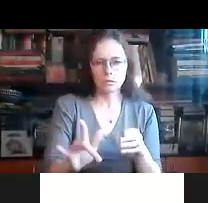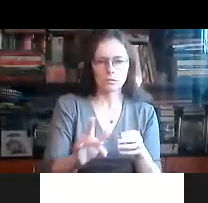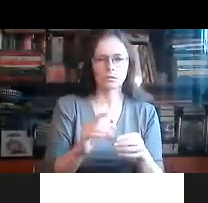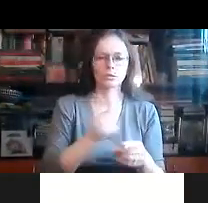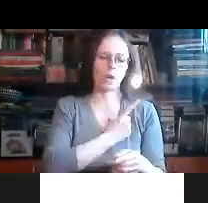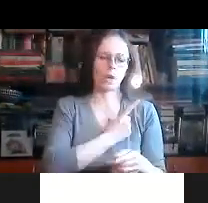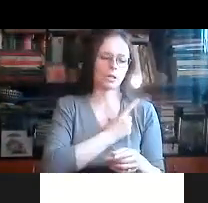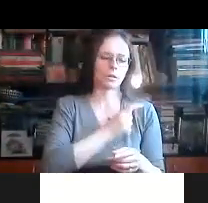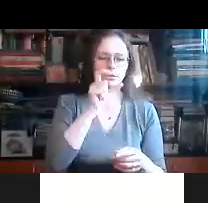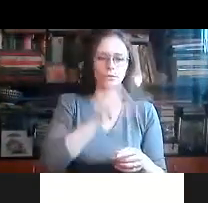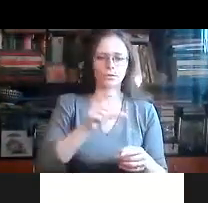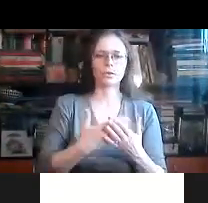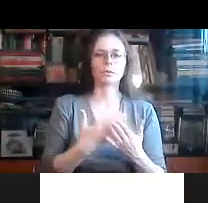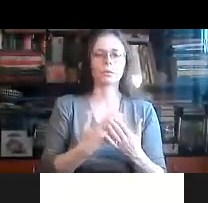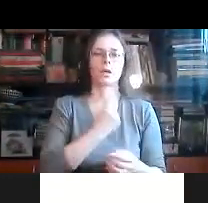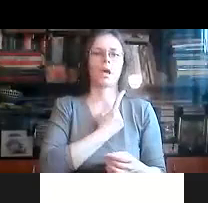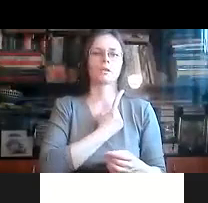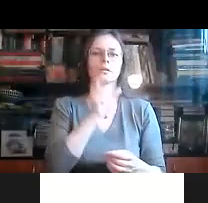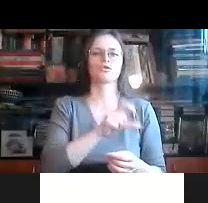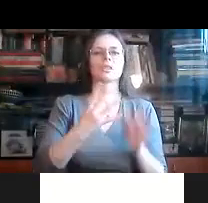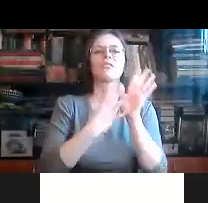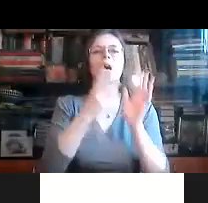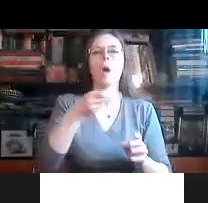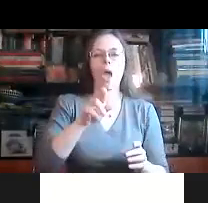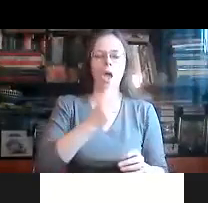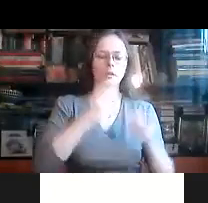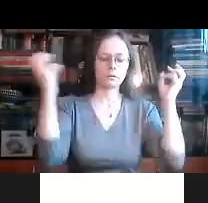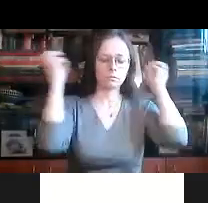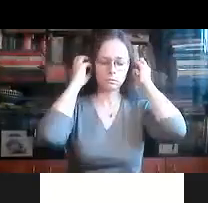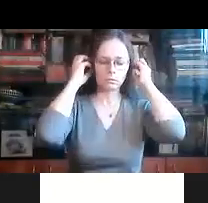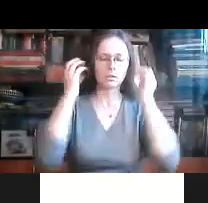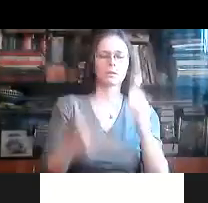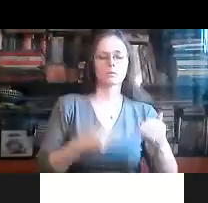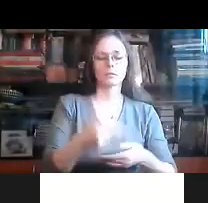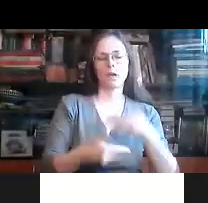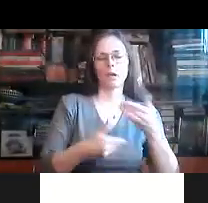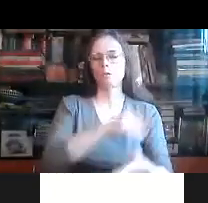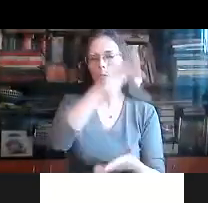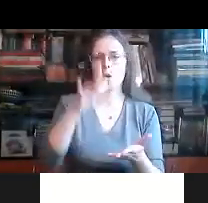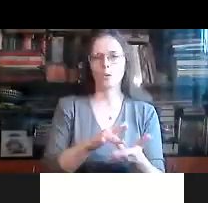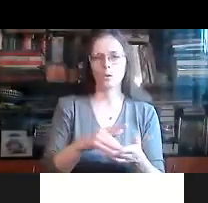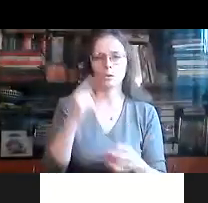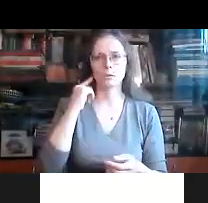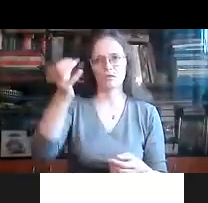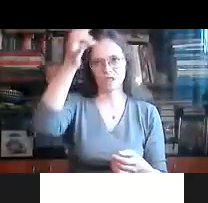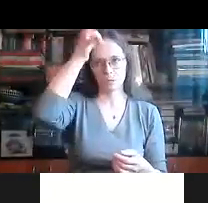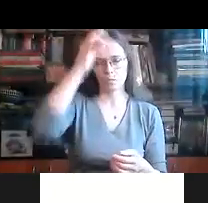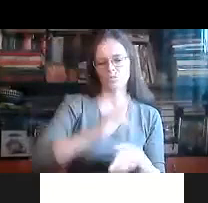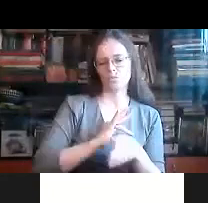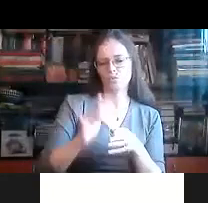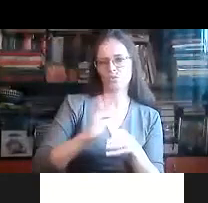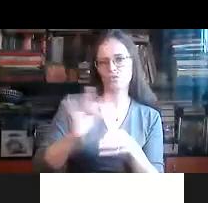крепость, чтобы не идти на парад, да, как бы такая альтернатива отпраздновать 9 мая в каком-то таком